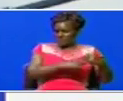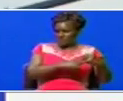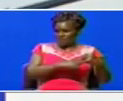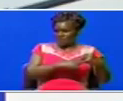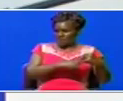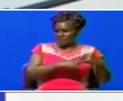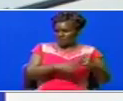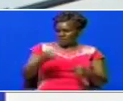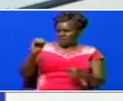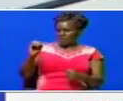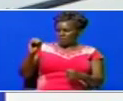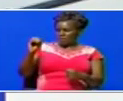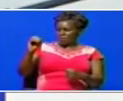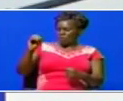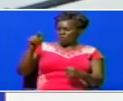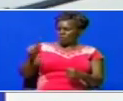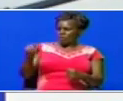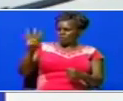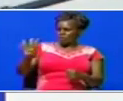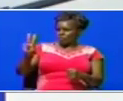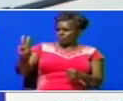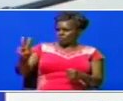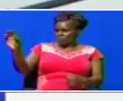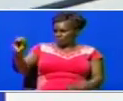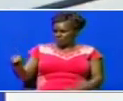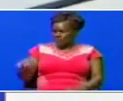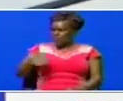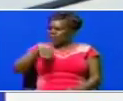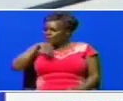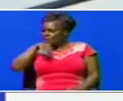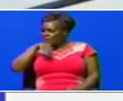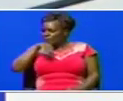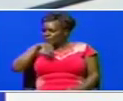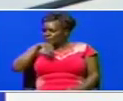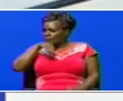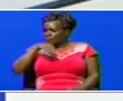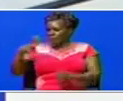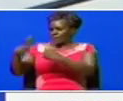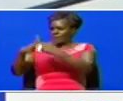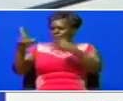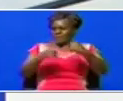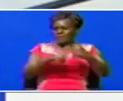677, representing 0.42%. Raila Odinga,